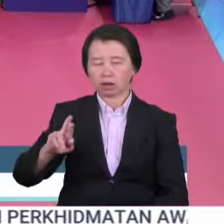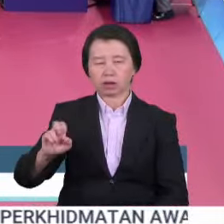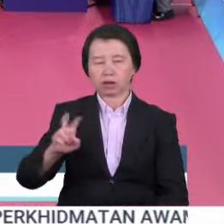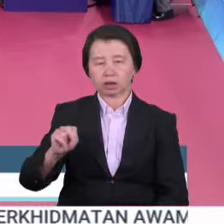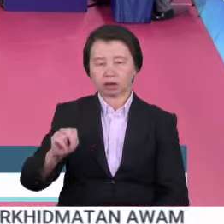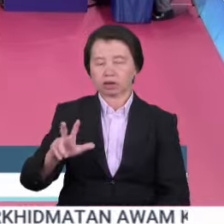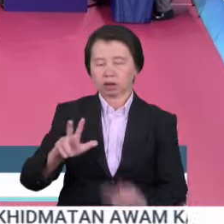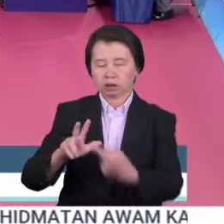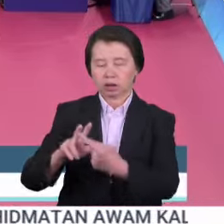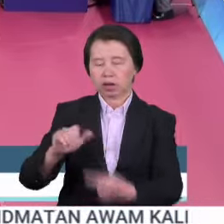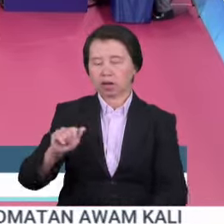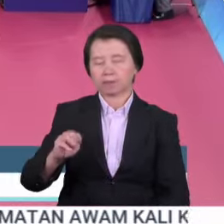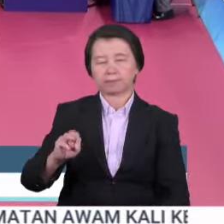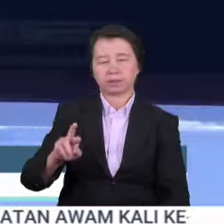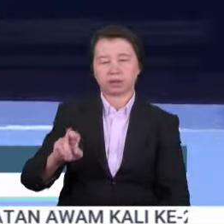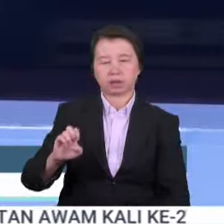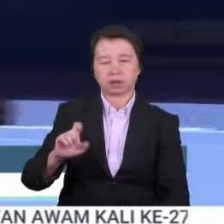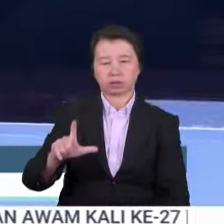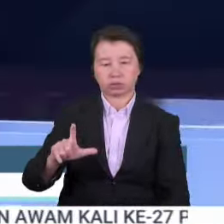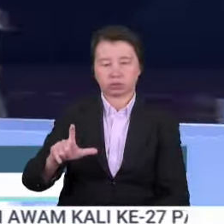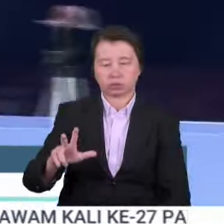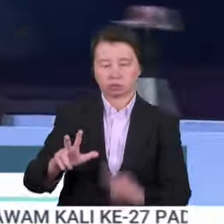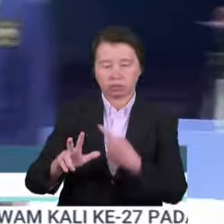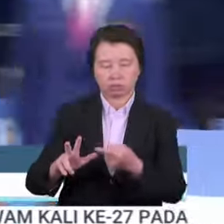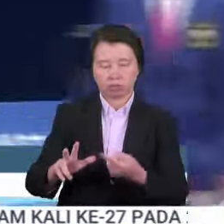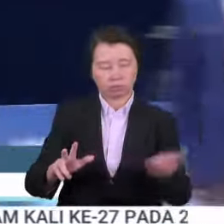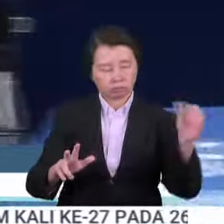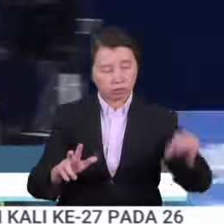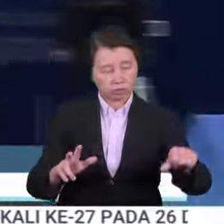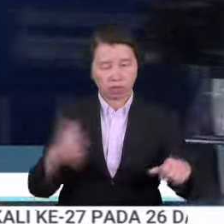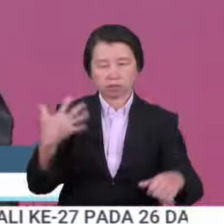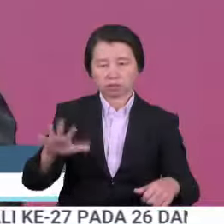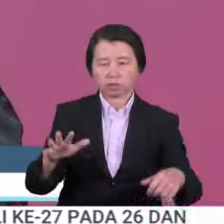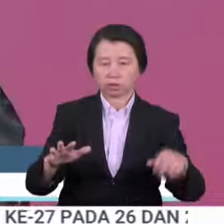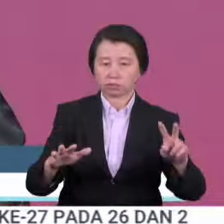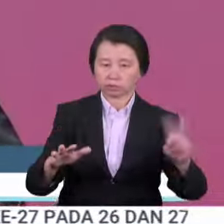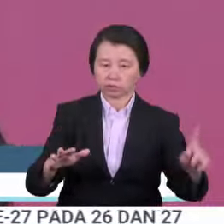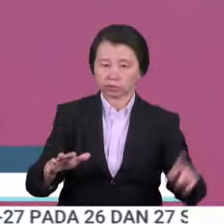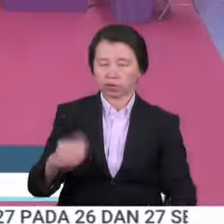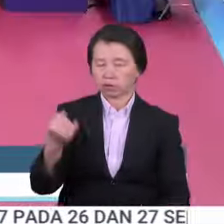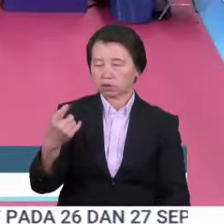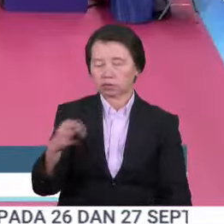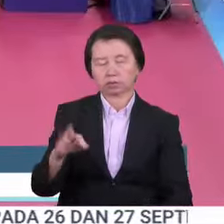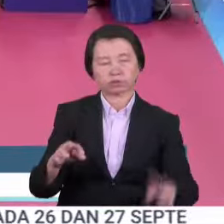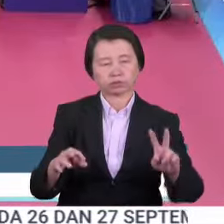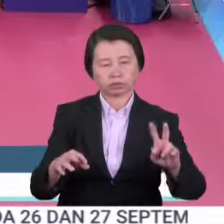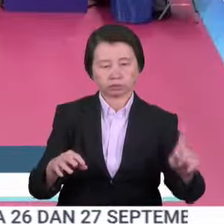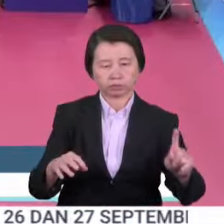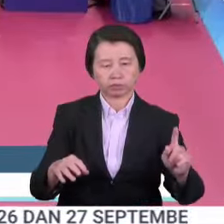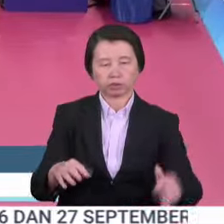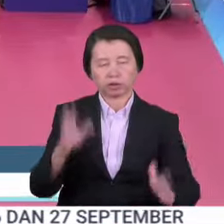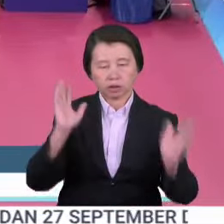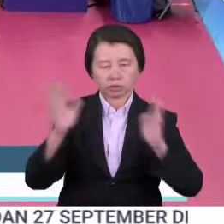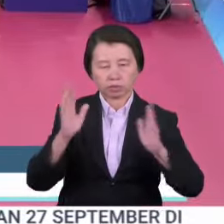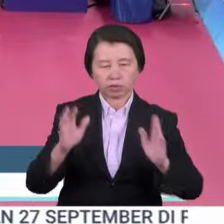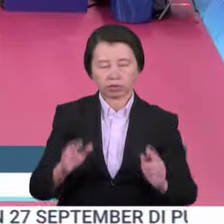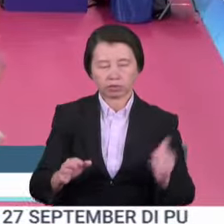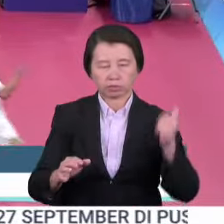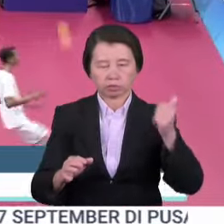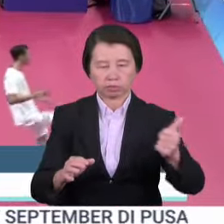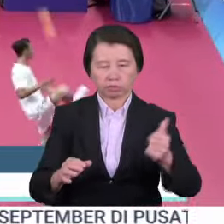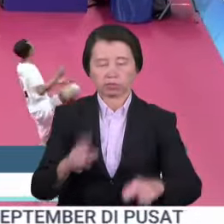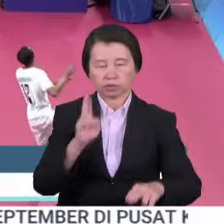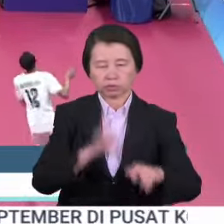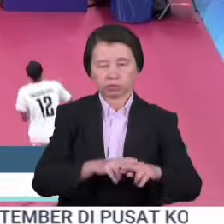Hamir Akbar dan Amirul Zazwan Amir tumpas gagal 15-21, 19-21. Malaysia kemudian bangkit